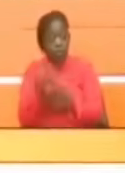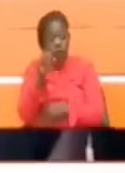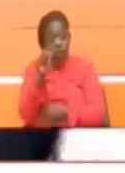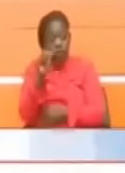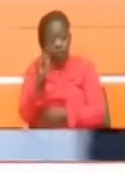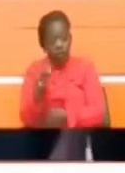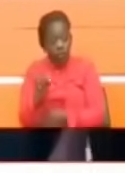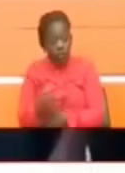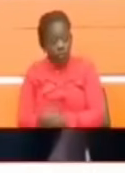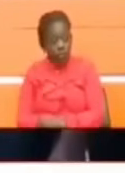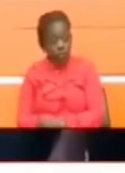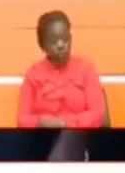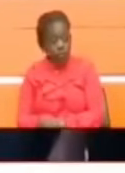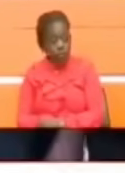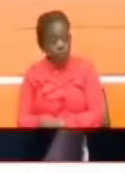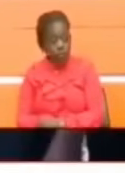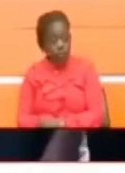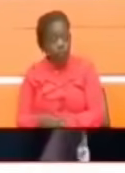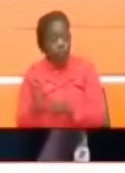Mugumya.